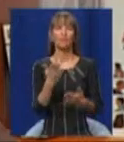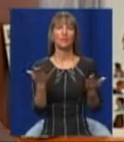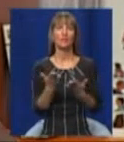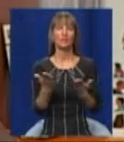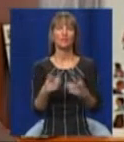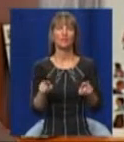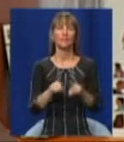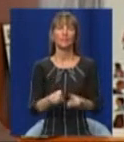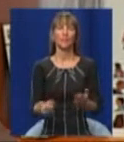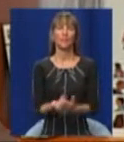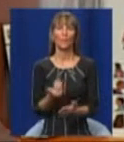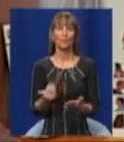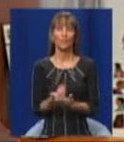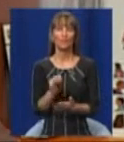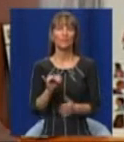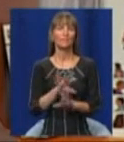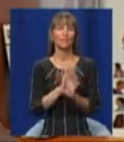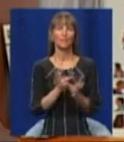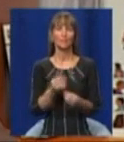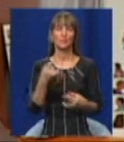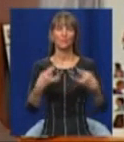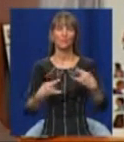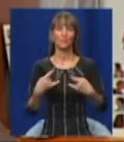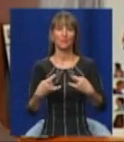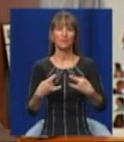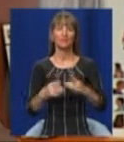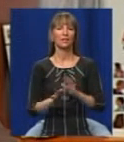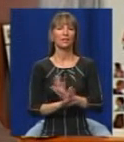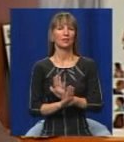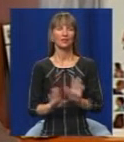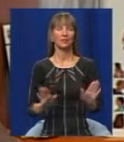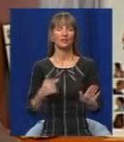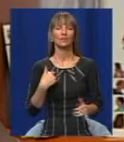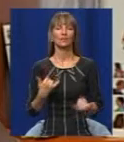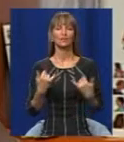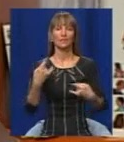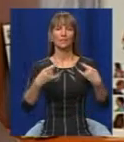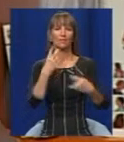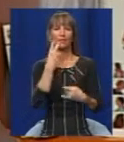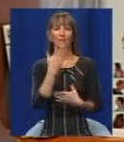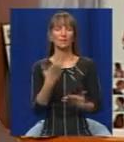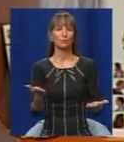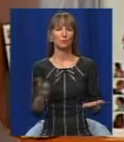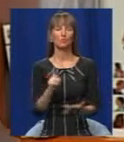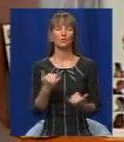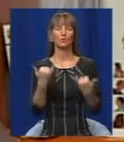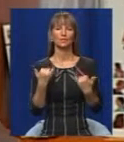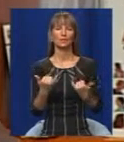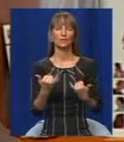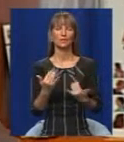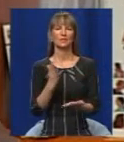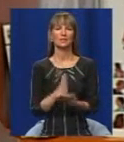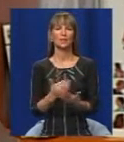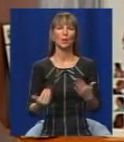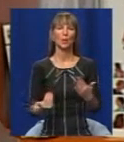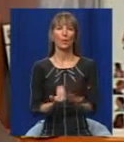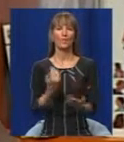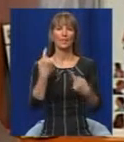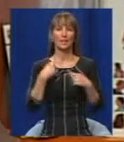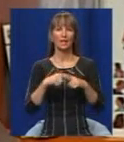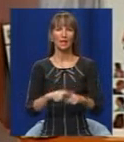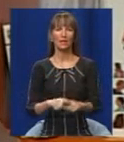такі новини там, і взагалі телевізор? Ні, я часто телевізор не смотрю, тому що зараз пішли нові технології, там